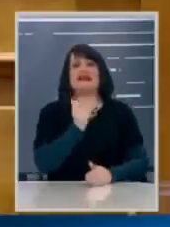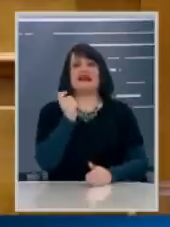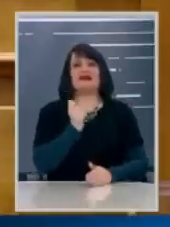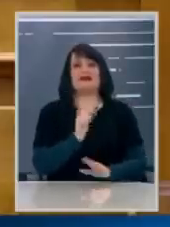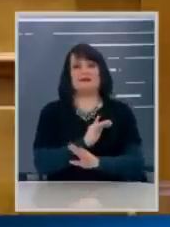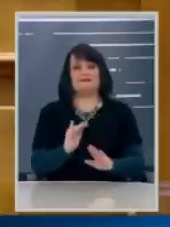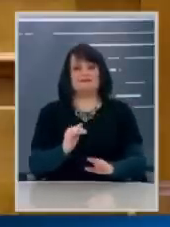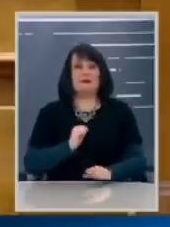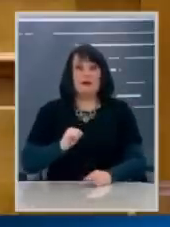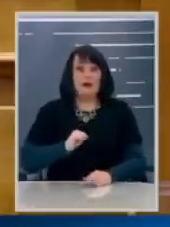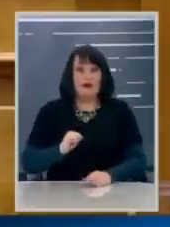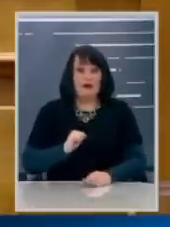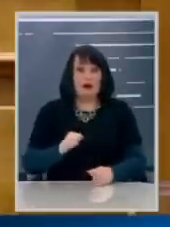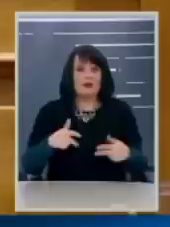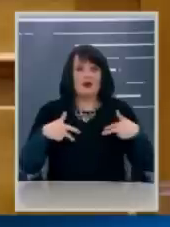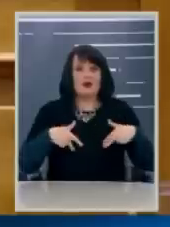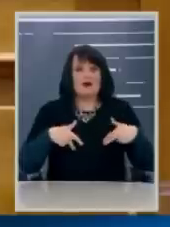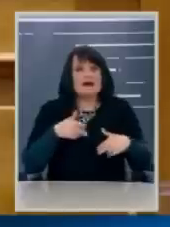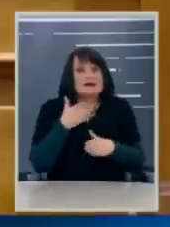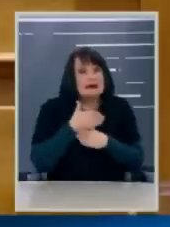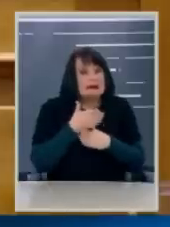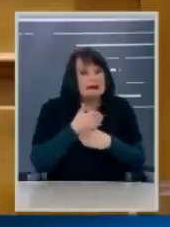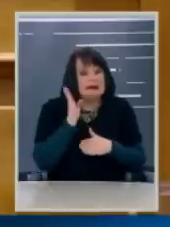Και φοβούμαι ότι η κυβέρνηση αποκρύπτει